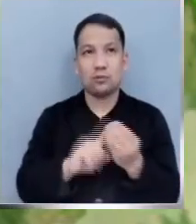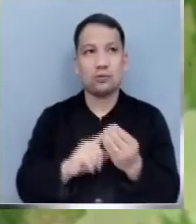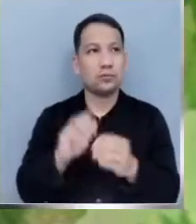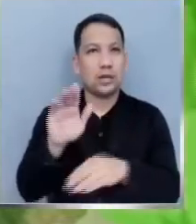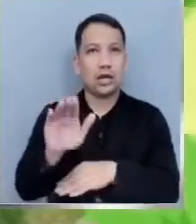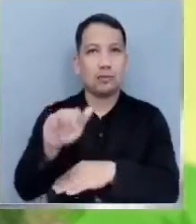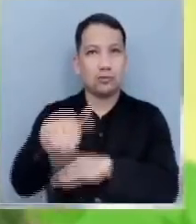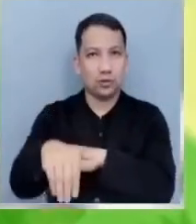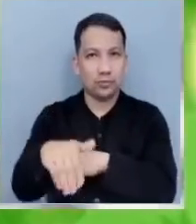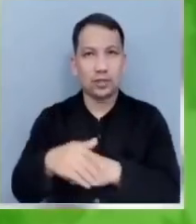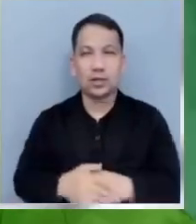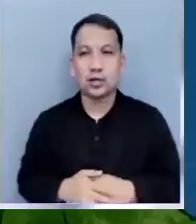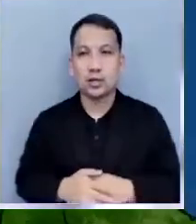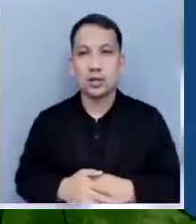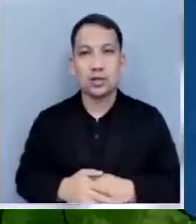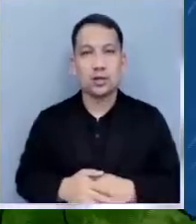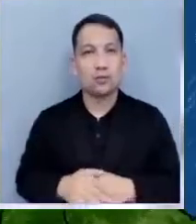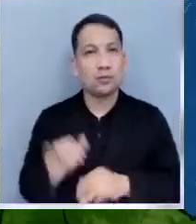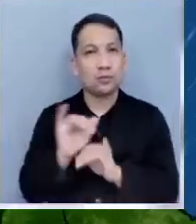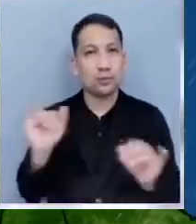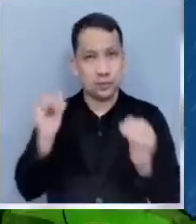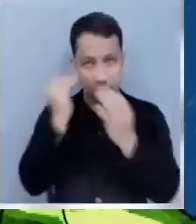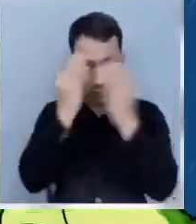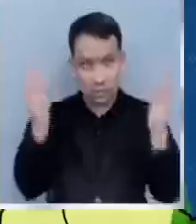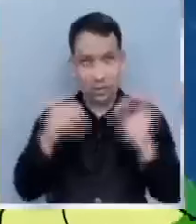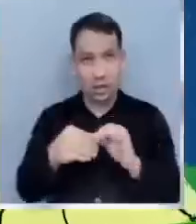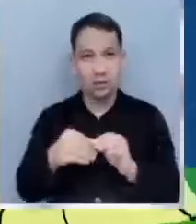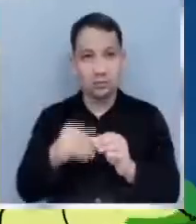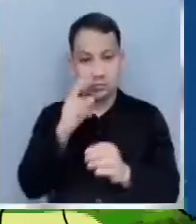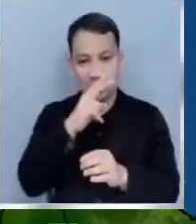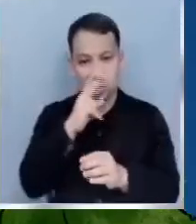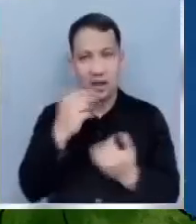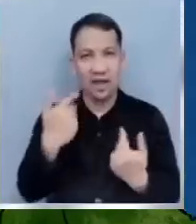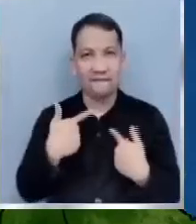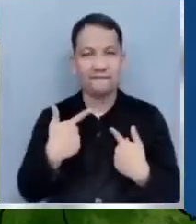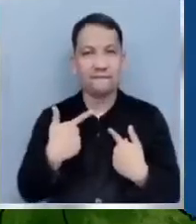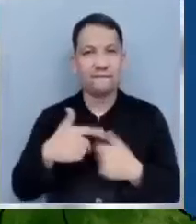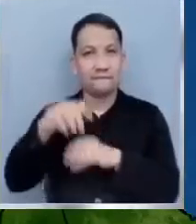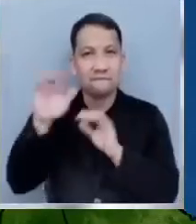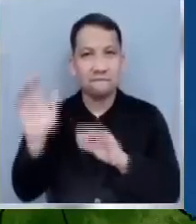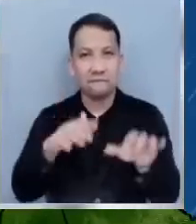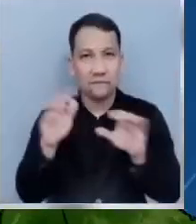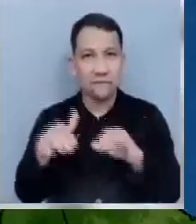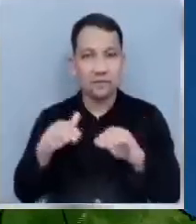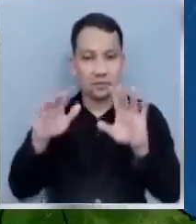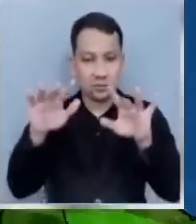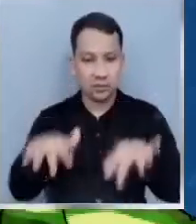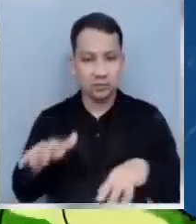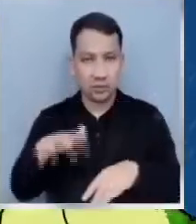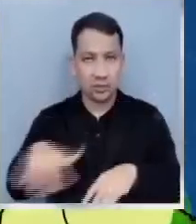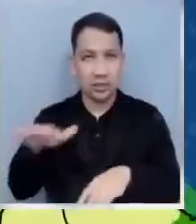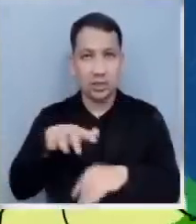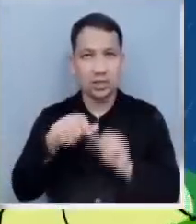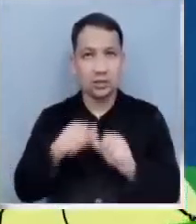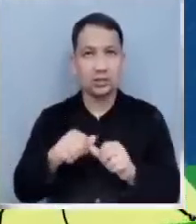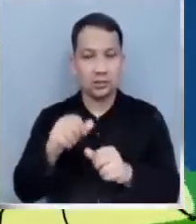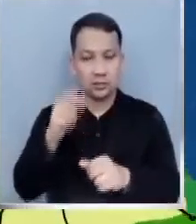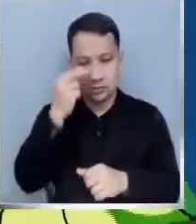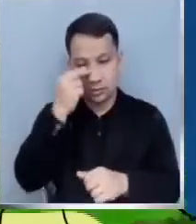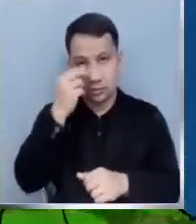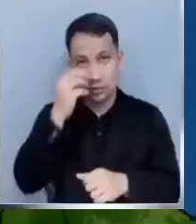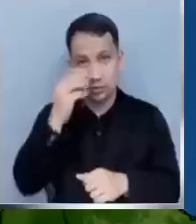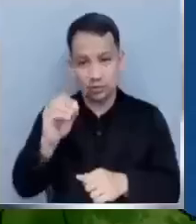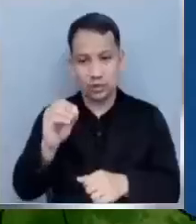o gabi. Halos maghapon naman maulan sa Visayas. May heavy at intense rain sa ilang bahagi ng Negros